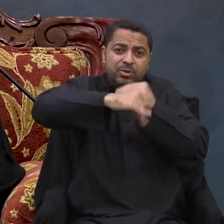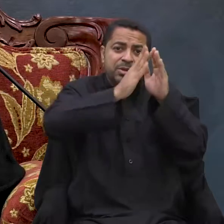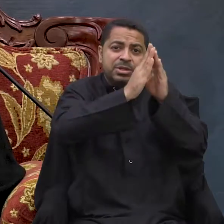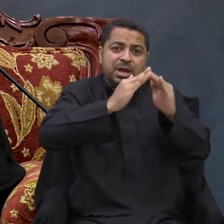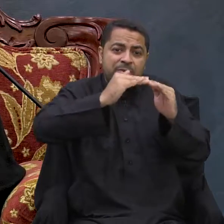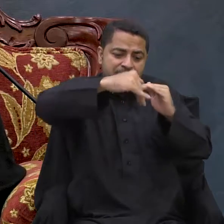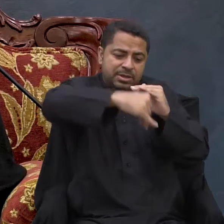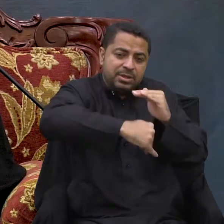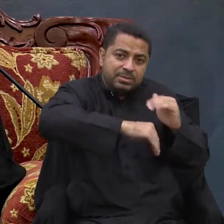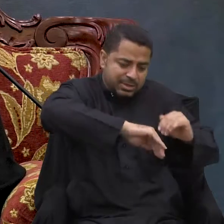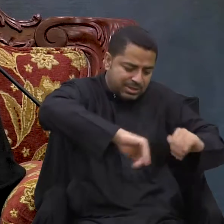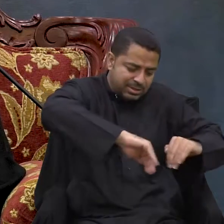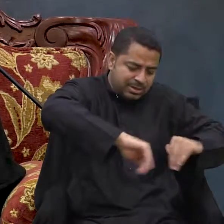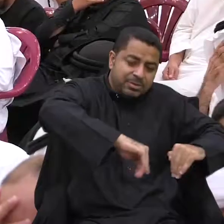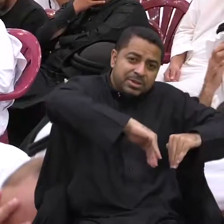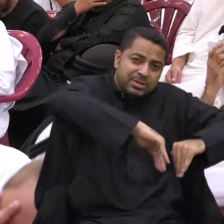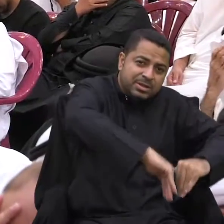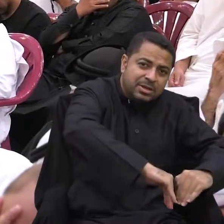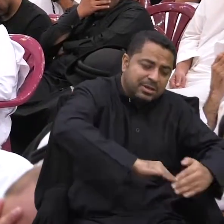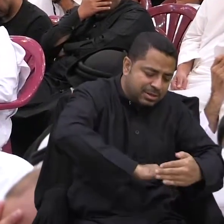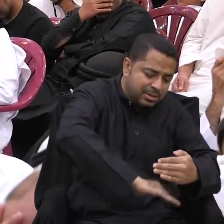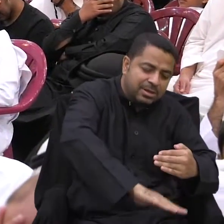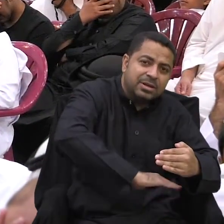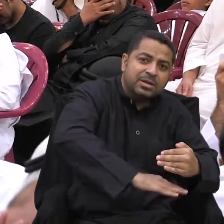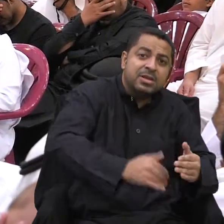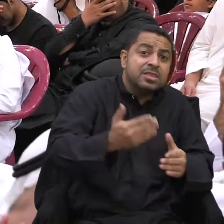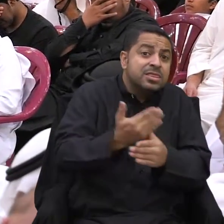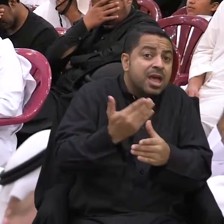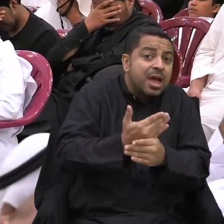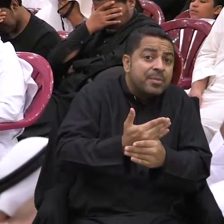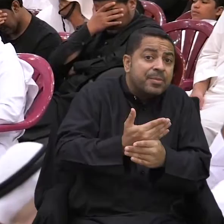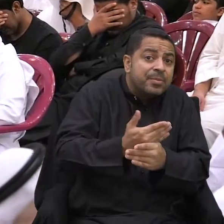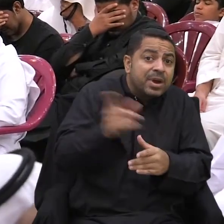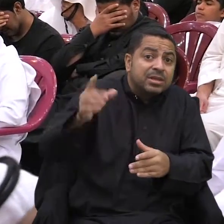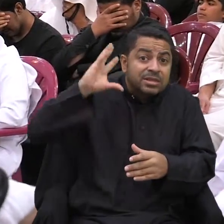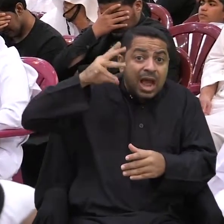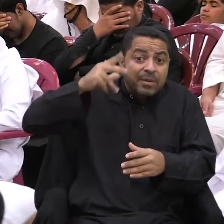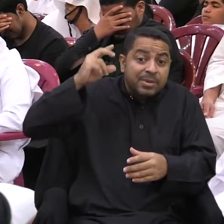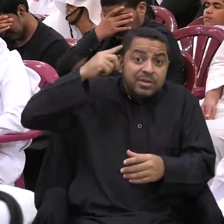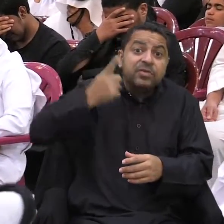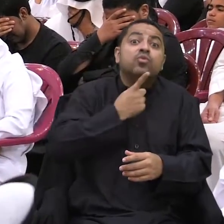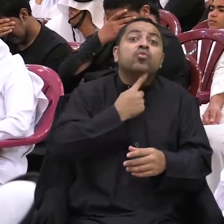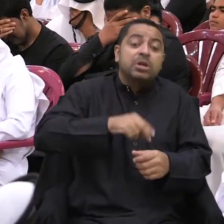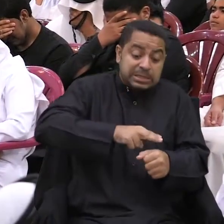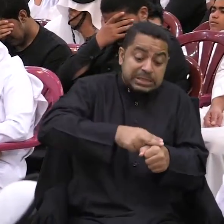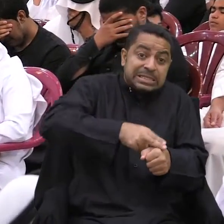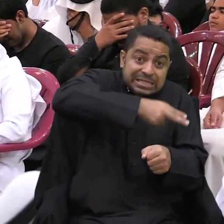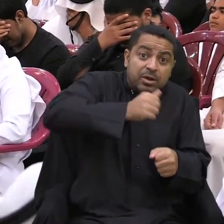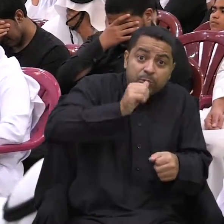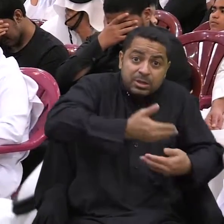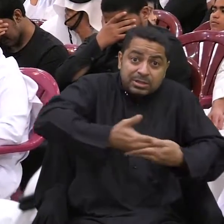ودفنه في كسر الخيمة حتى لا يقطع رأسه عندما